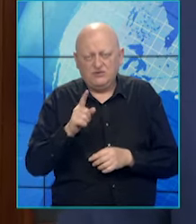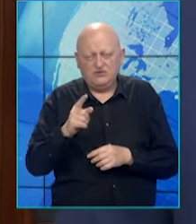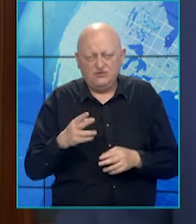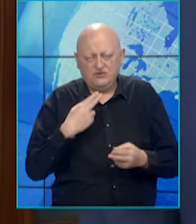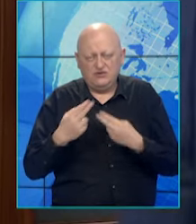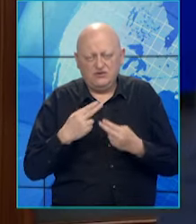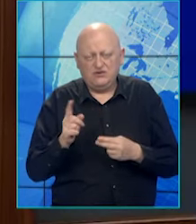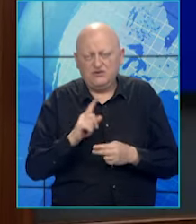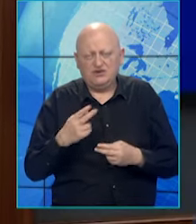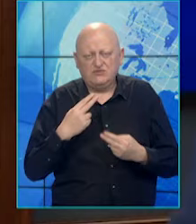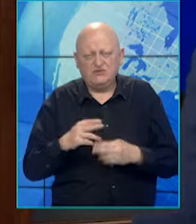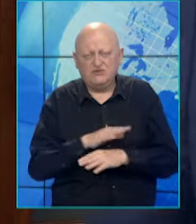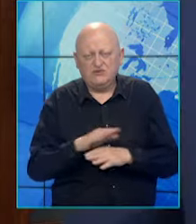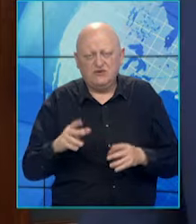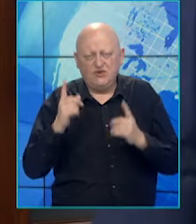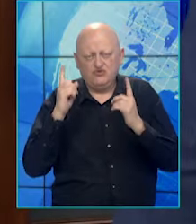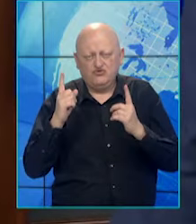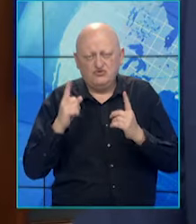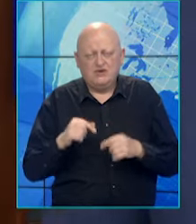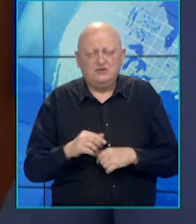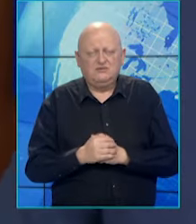da dogovorimo, nećemo se dogovoriti oko suda